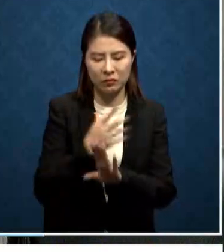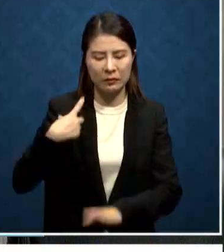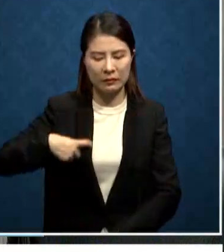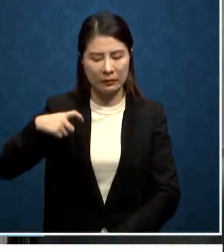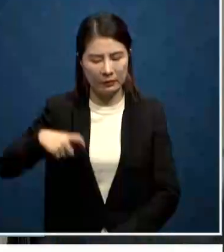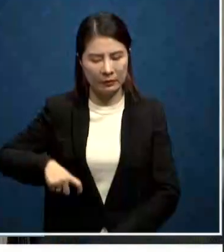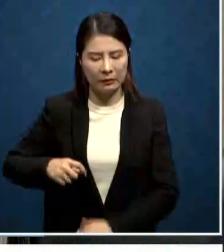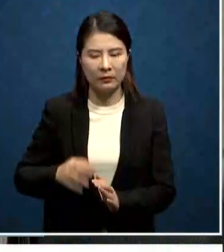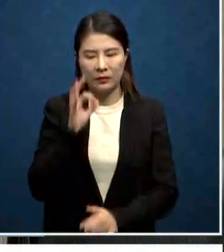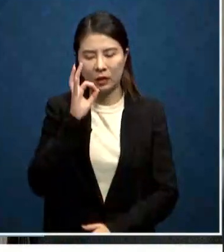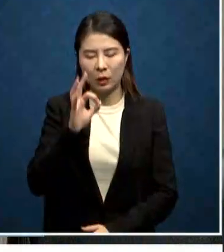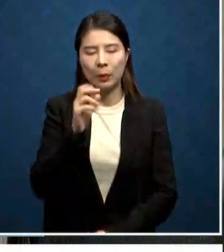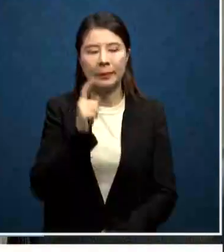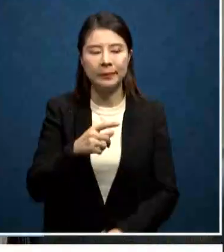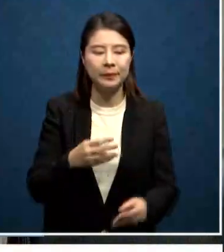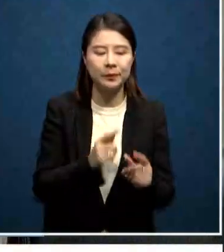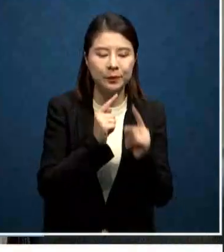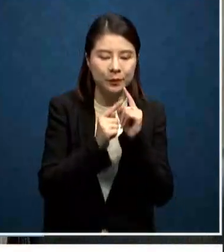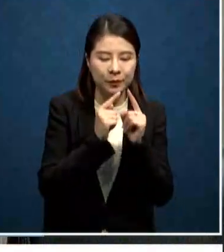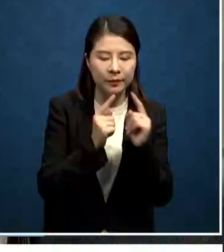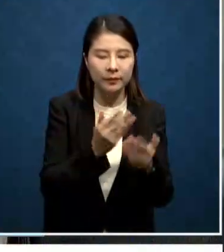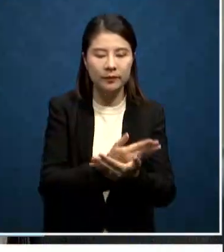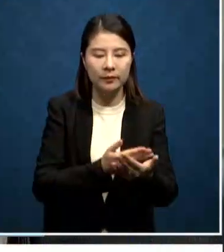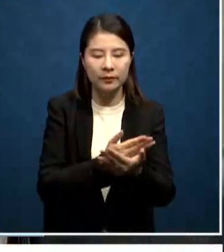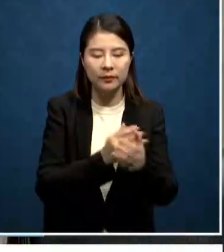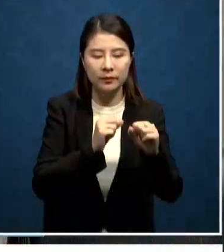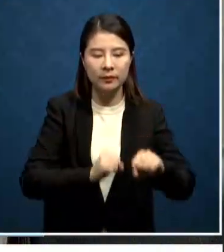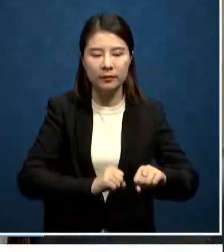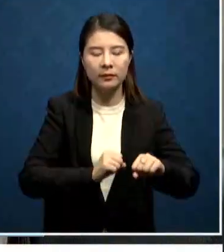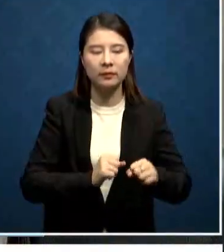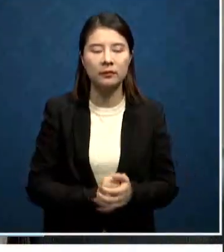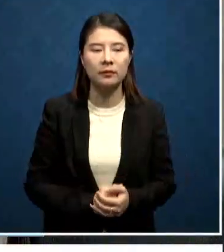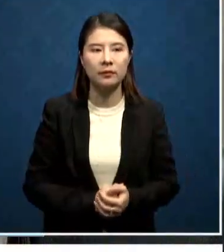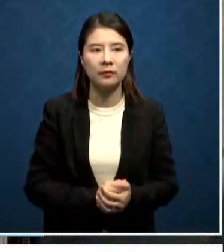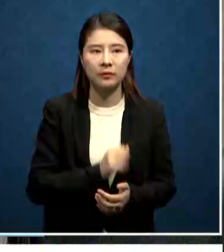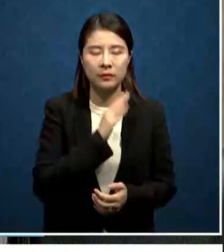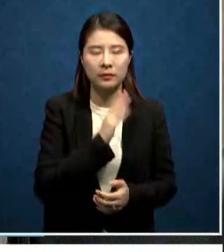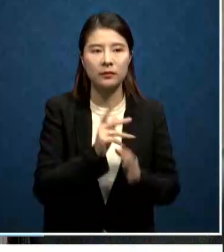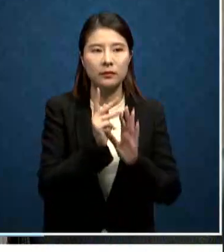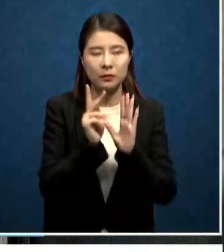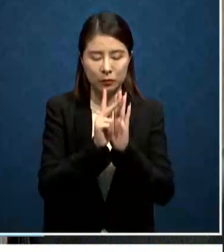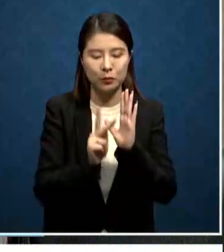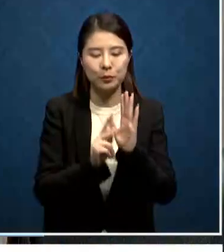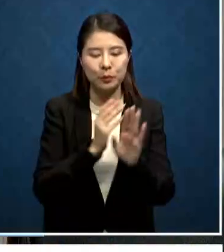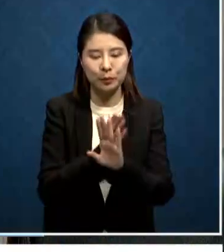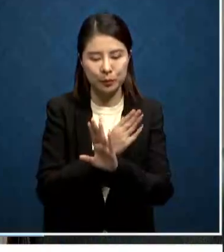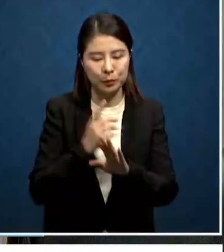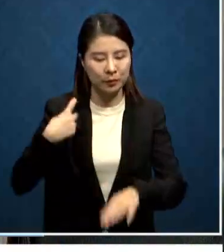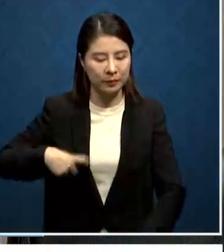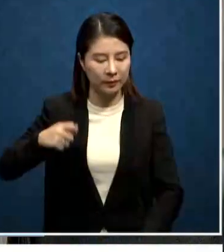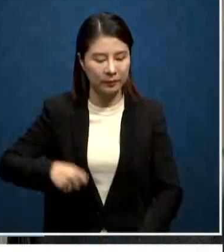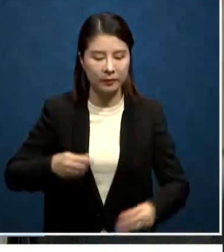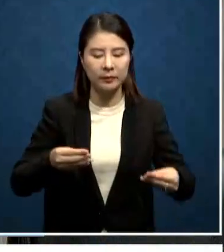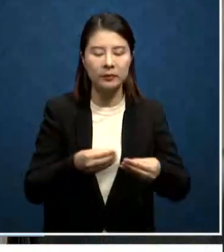เพราะฉะนั้นเนี่ยถ้ากฎหมายเรื่องนี้ได้มีการดำเนินการแล้วก็จะช่วย ทำให้สถานการณ์ต่างๆดีขึ้นนะครับ